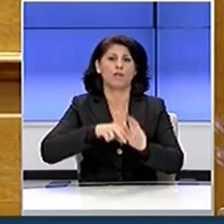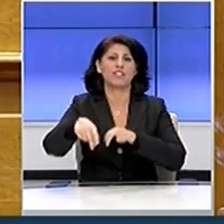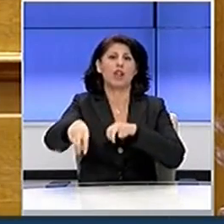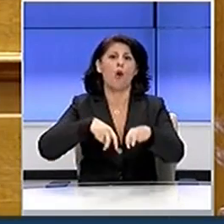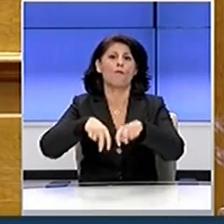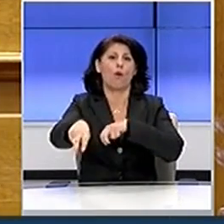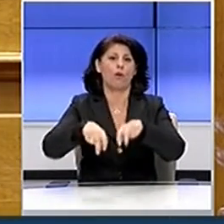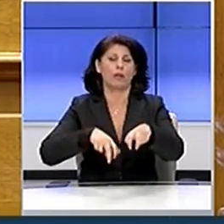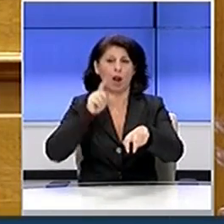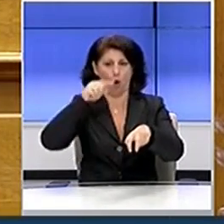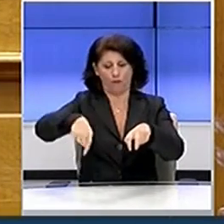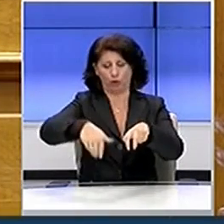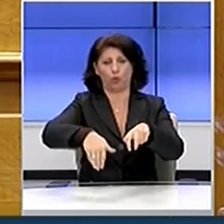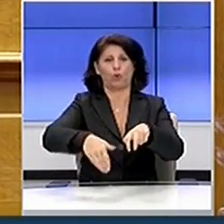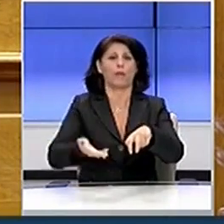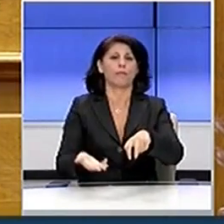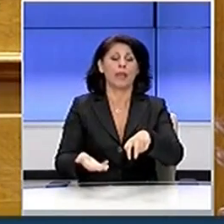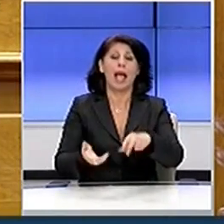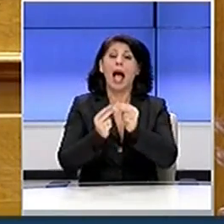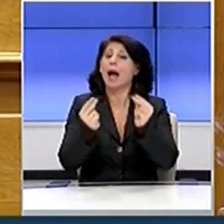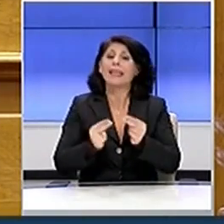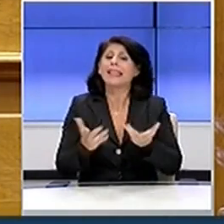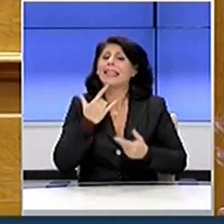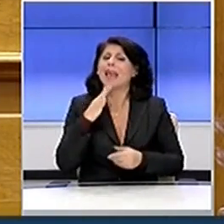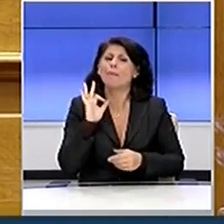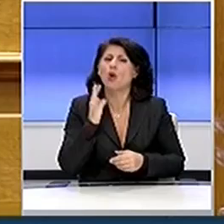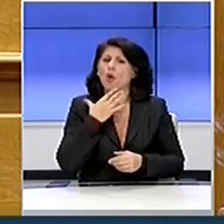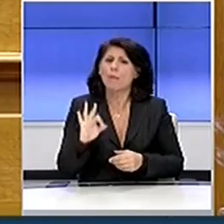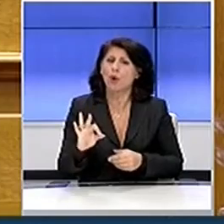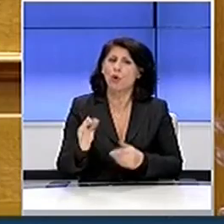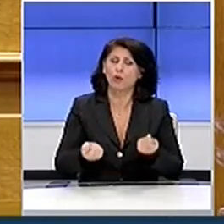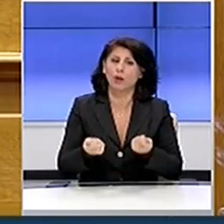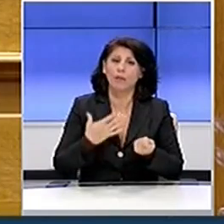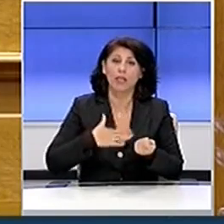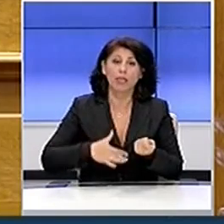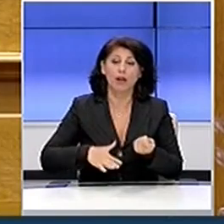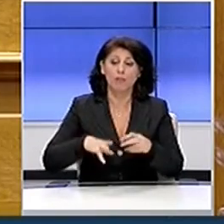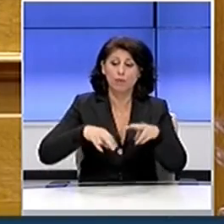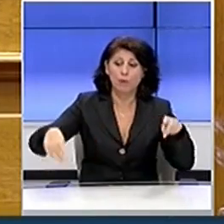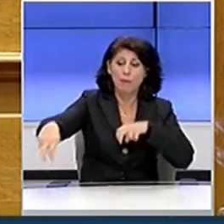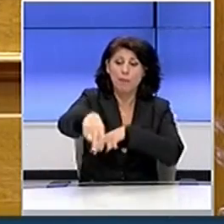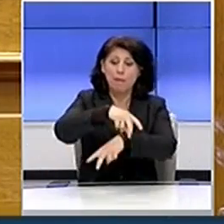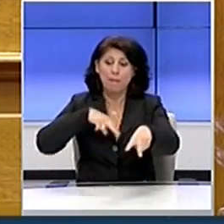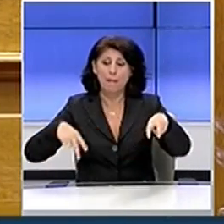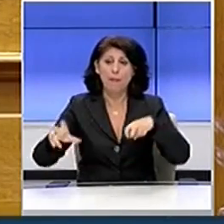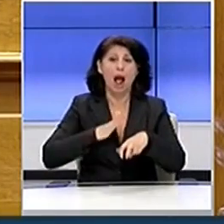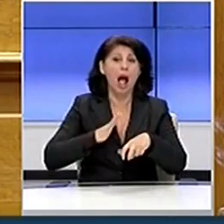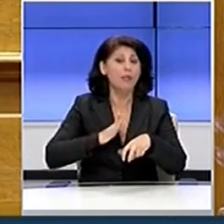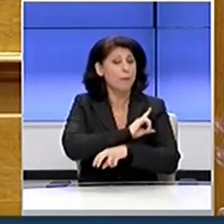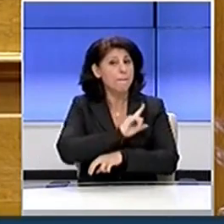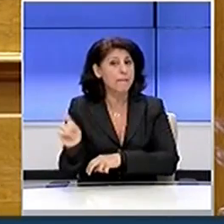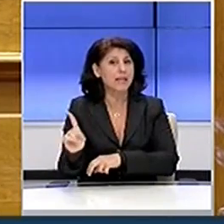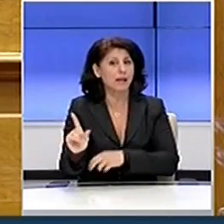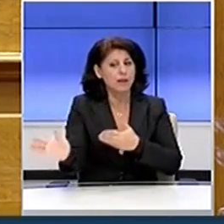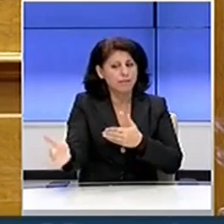να μειωθεί η κινητικότητα του πληθυσμού, ώστε να μειωθεί με αυτόν τον τρόπο δραστικά και η μετάδοση